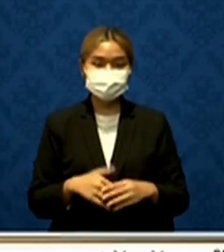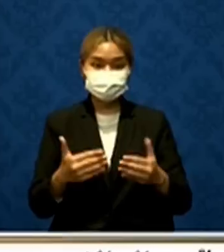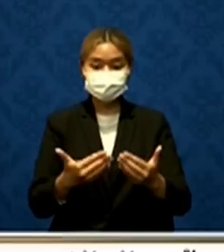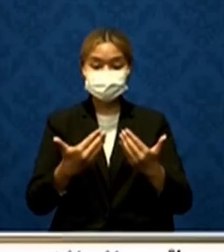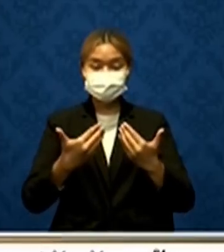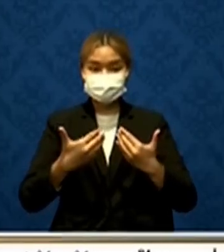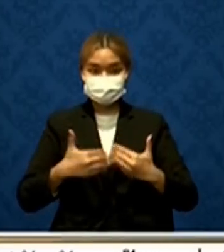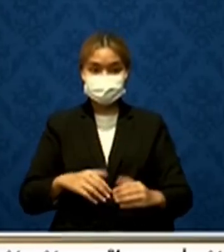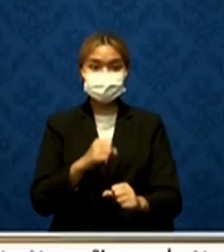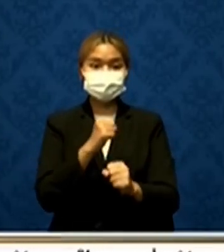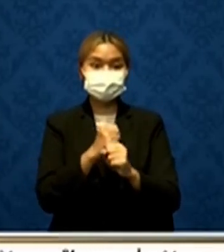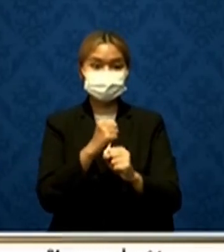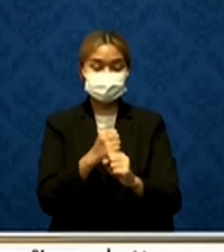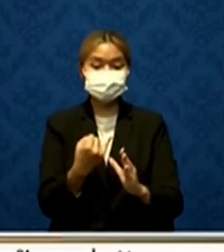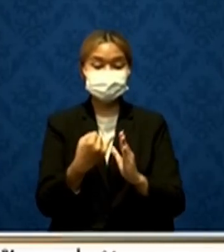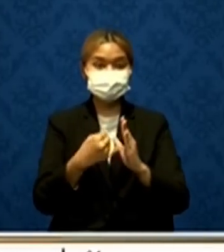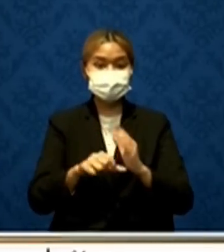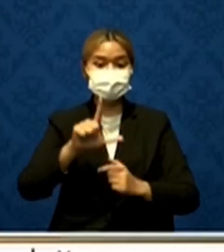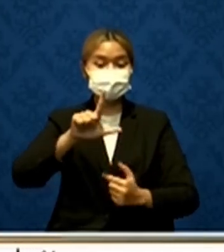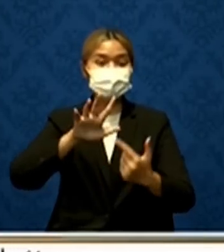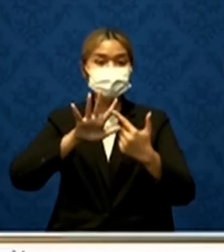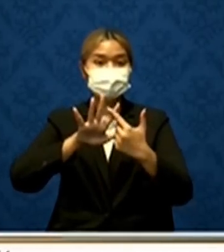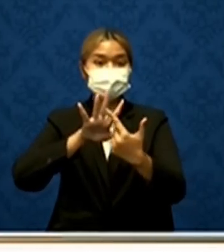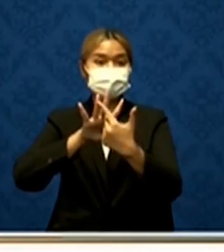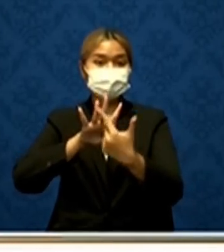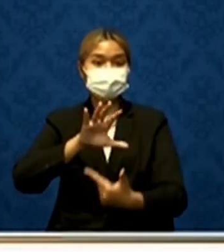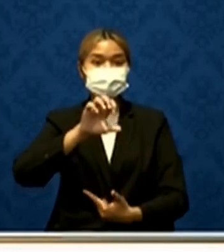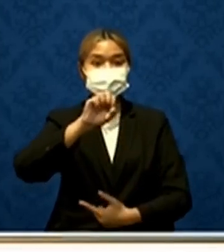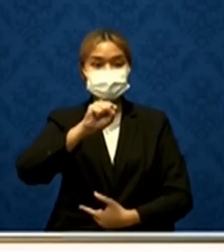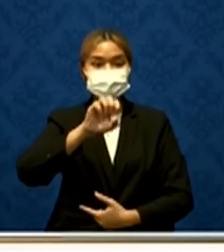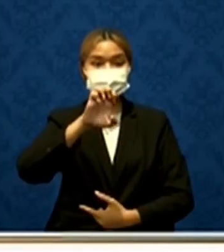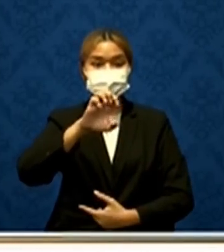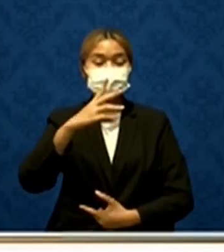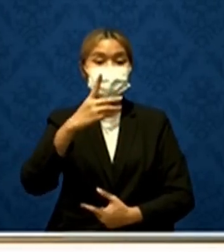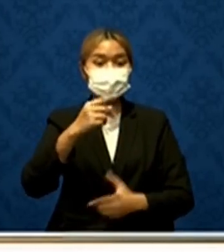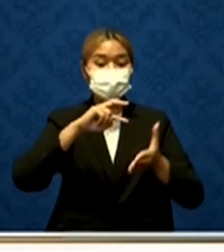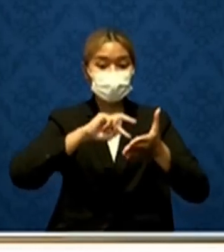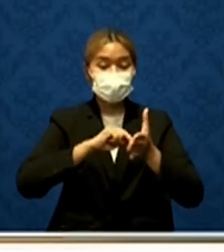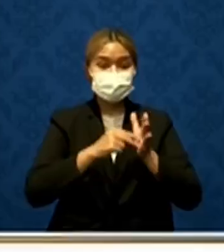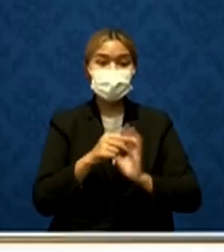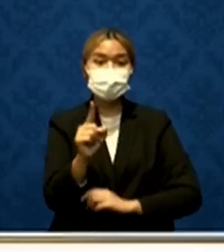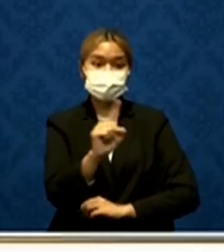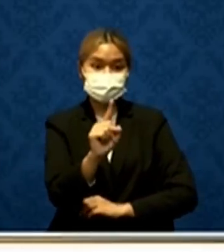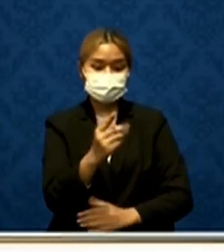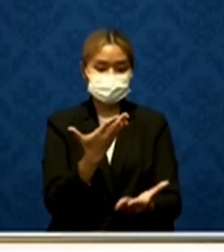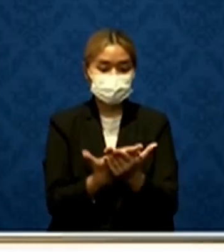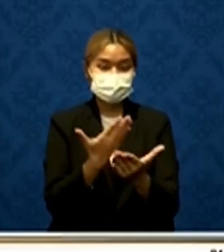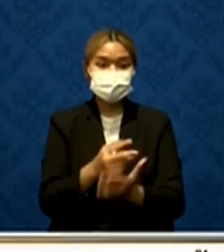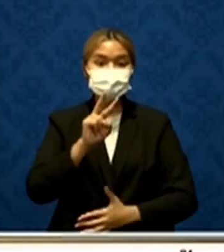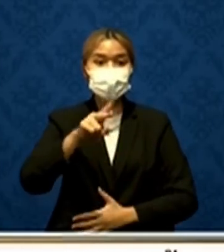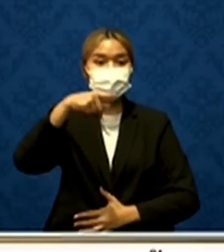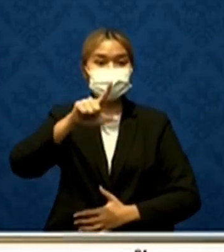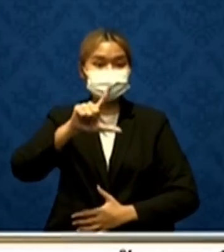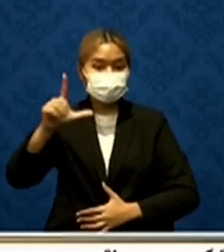ละเมิดคำว่าละเมิดแปลว่าแต่เรื่องการไปติดตามทวงเงินสองพันล้าน